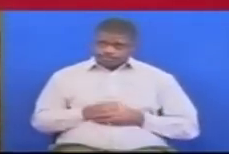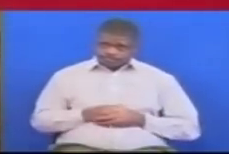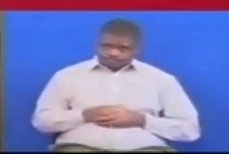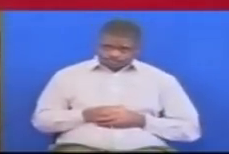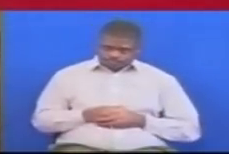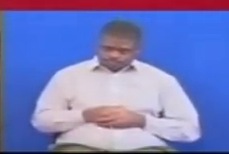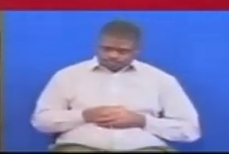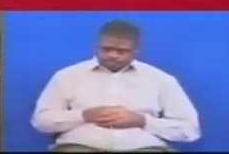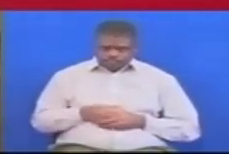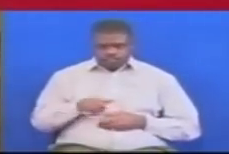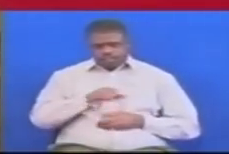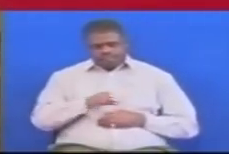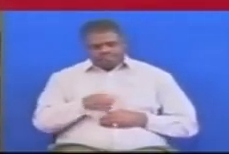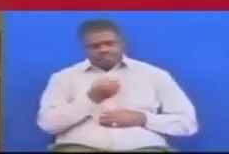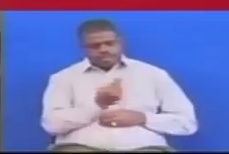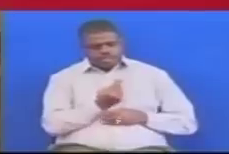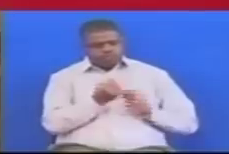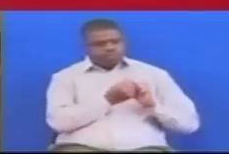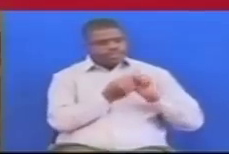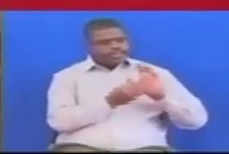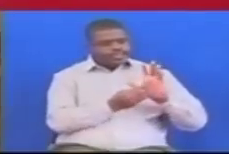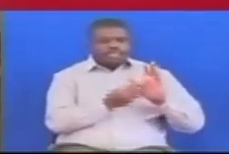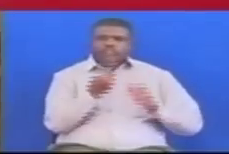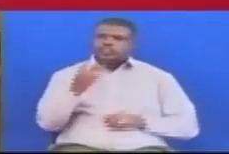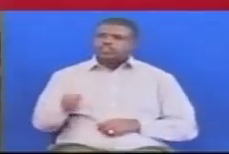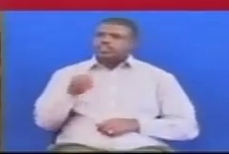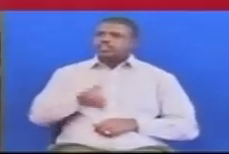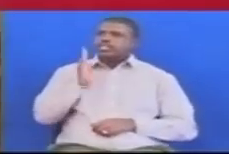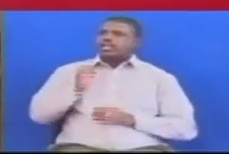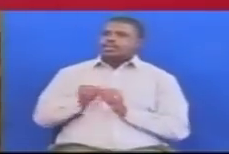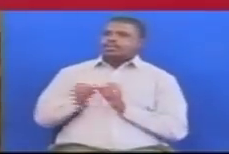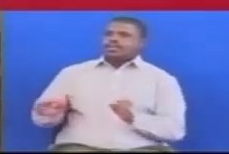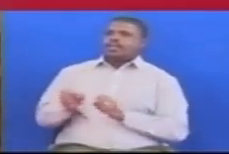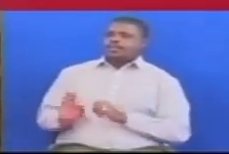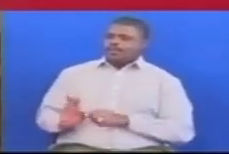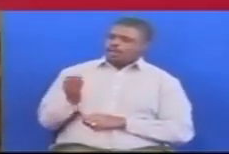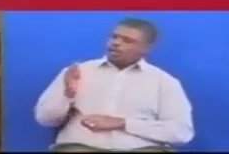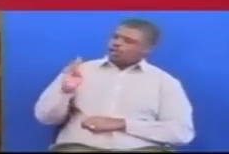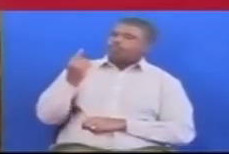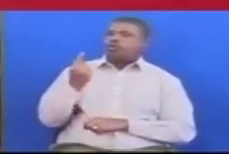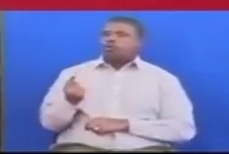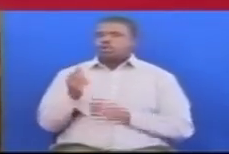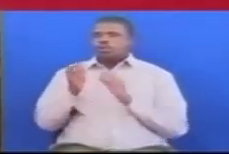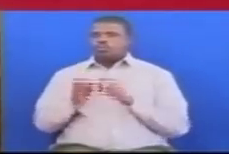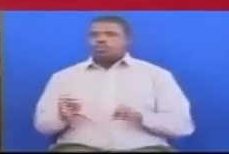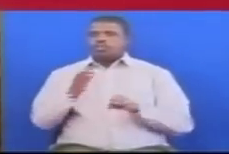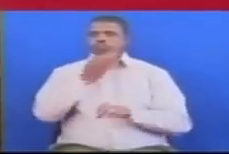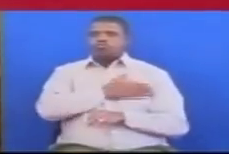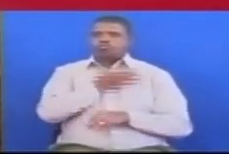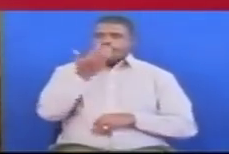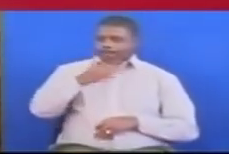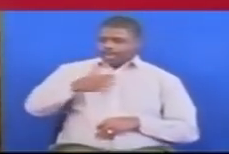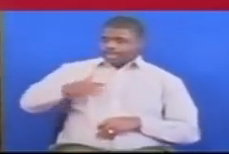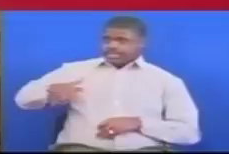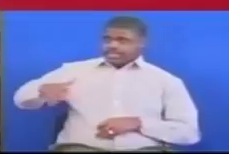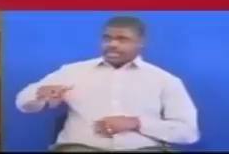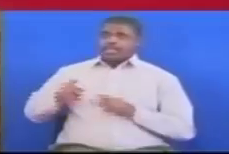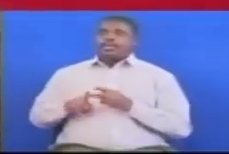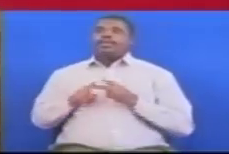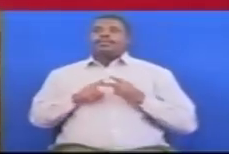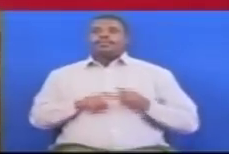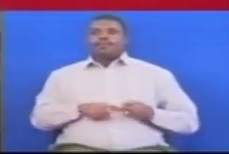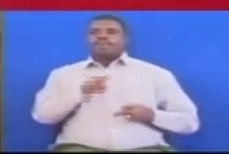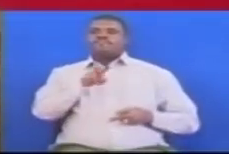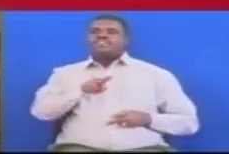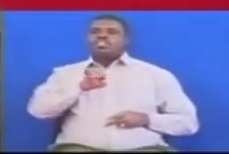fedha 2019-20 serikali imetenga shilingi bilioni 1 kwa ajili ya kuboresha huduma ya maji katika mji huo. Miji ya Viwawa